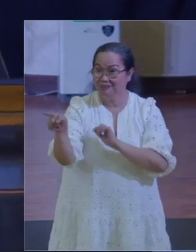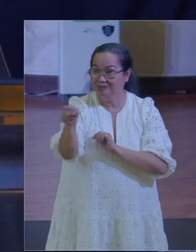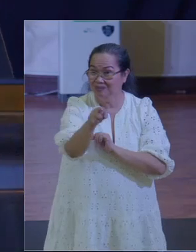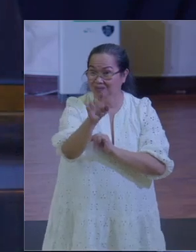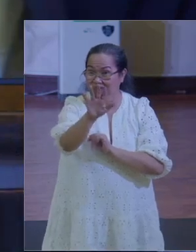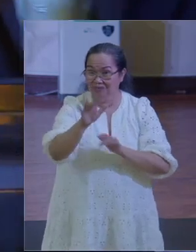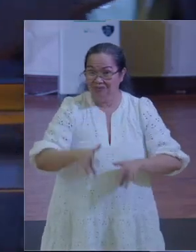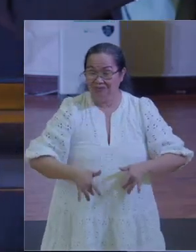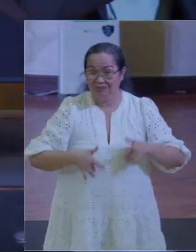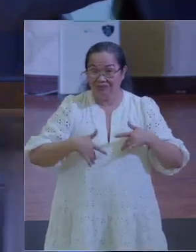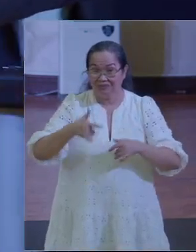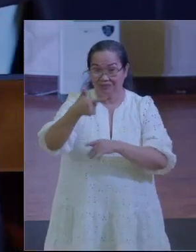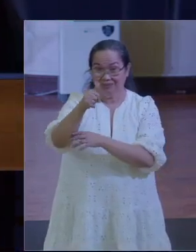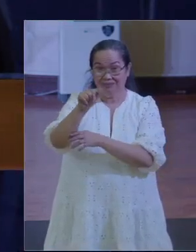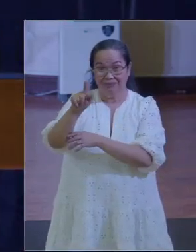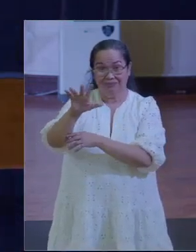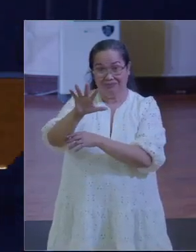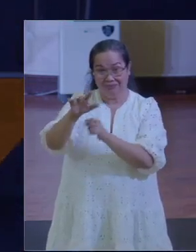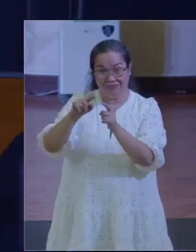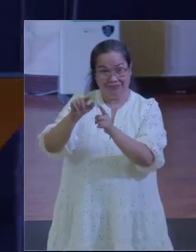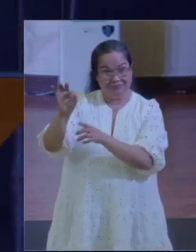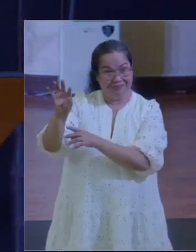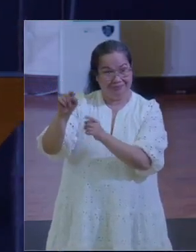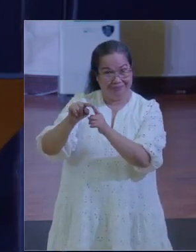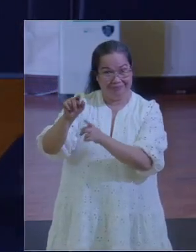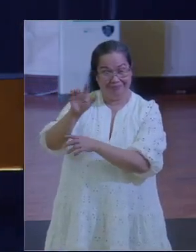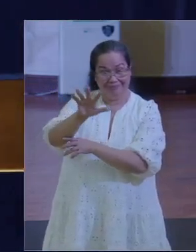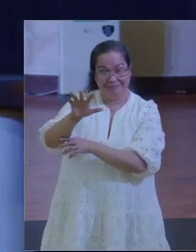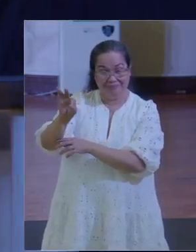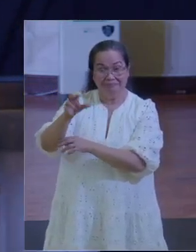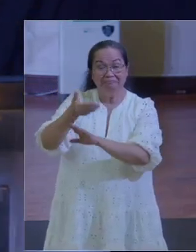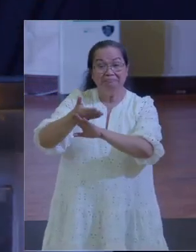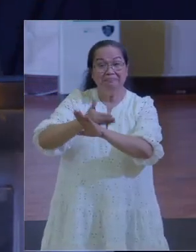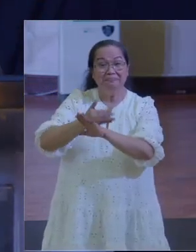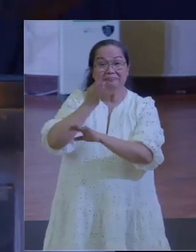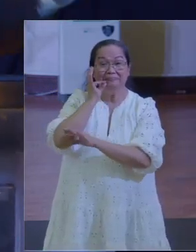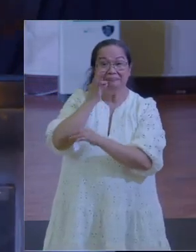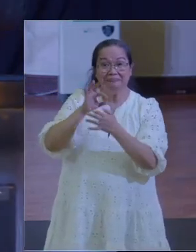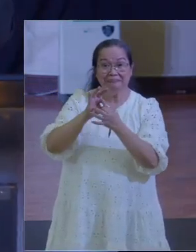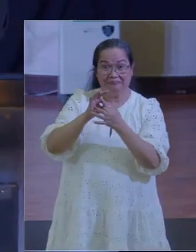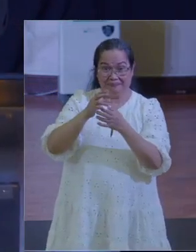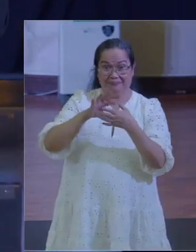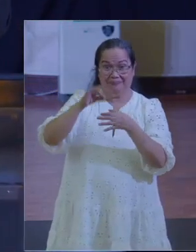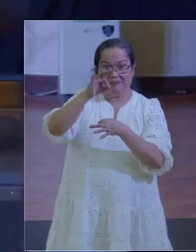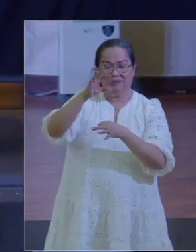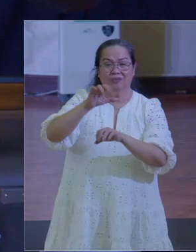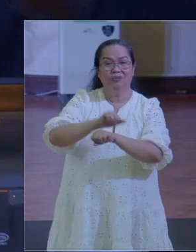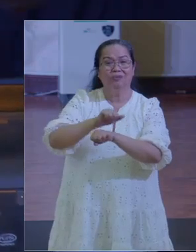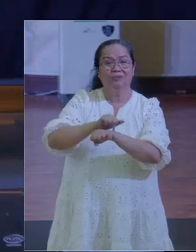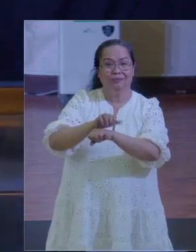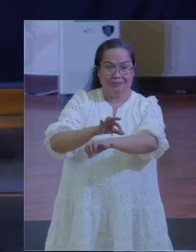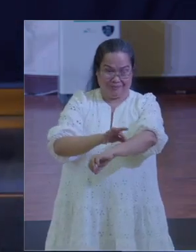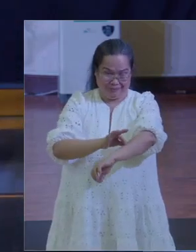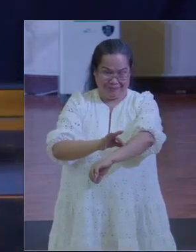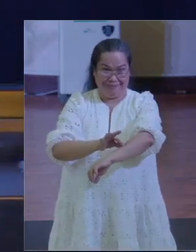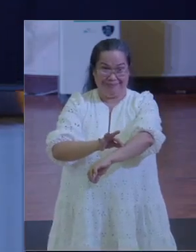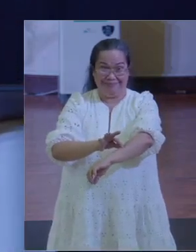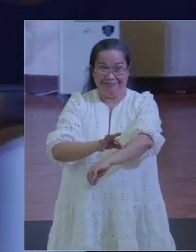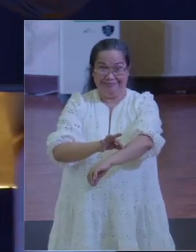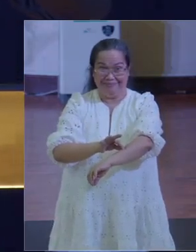natin Galatians 5:19-21, bago yung fruit of the Spirit, yung works of the flesh. Now notice,